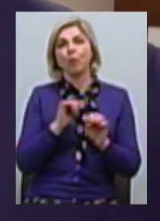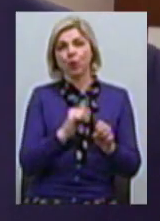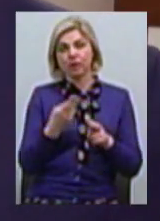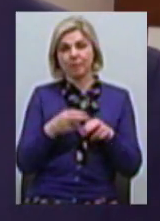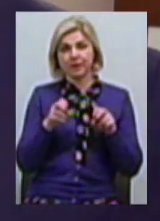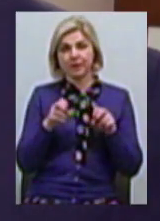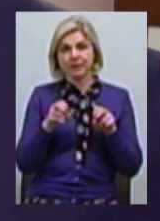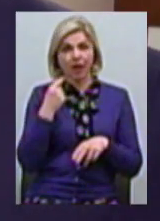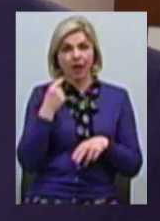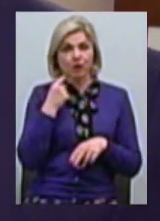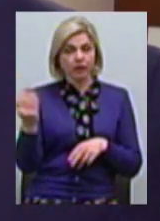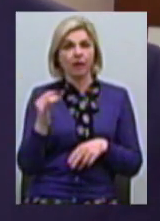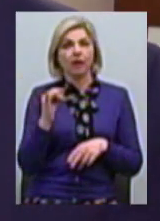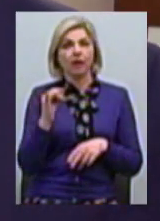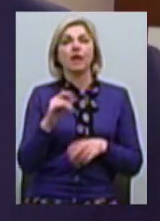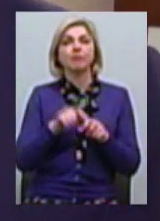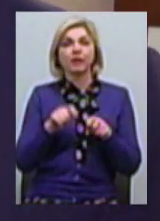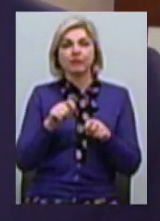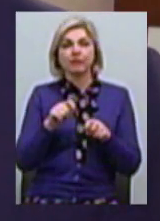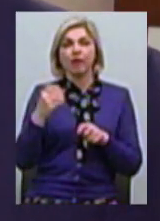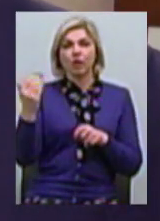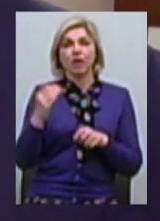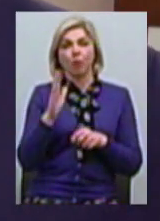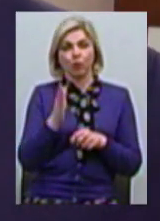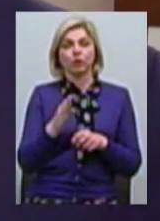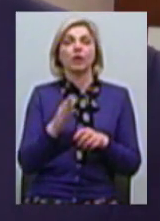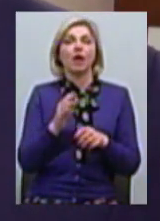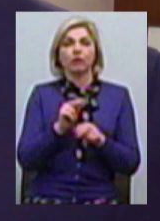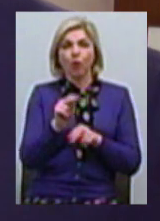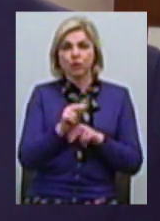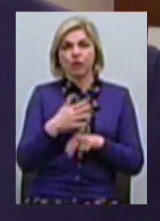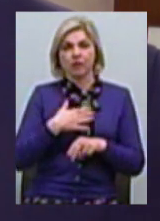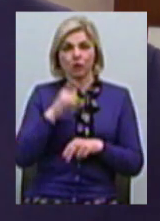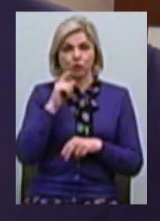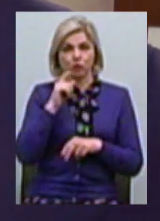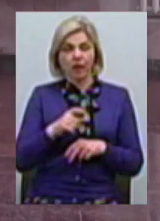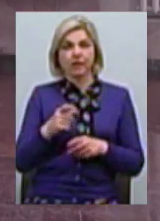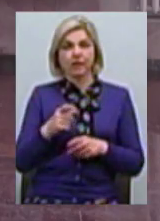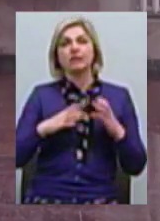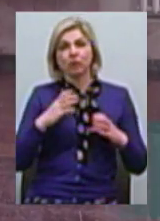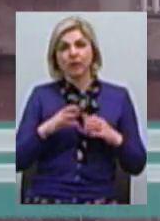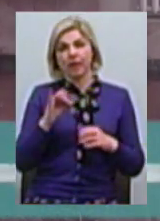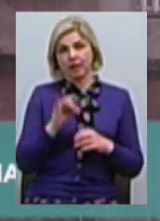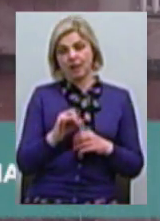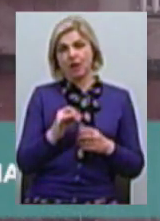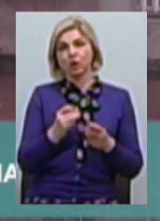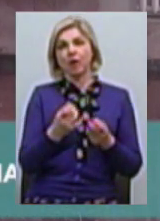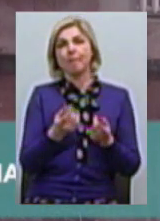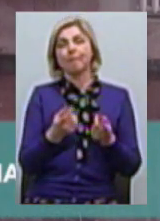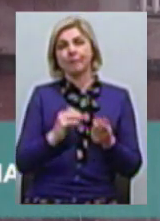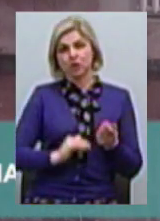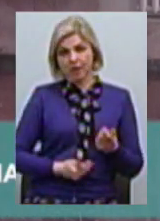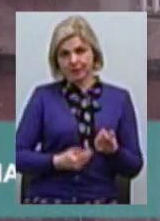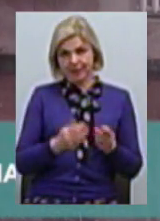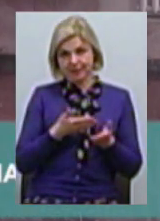Фахівці з Естонії навчатимуть представників громадських організацій, приватного сектору, студентів. Цей захід дуже важливий, тому що